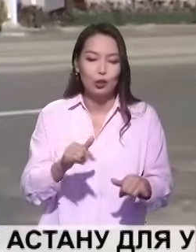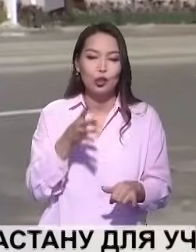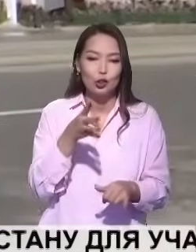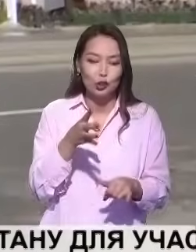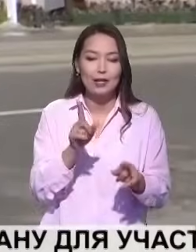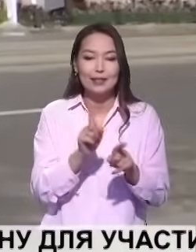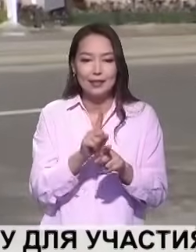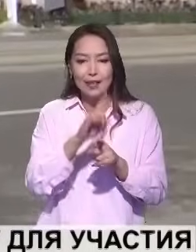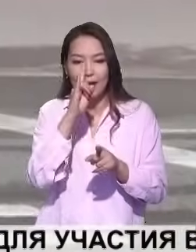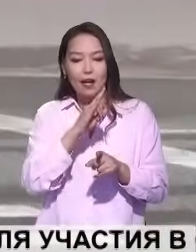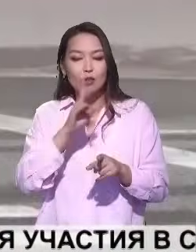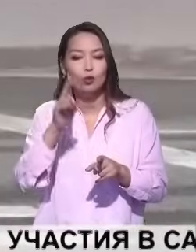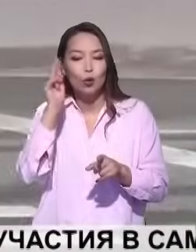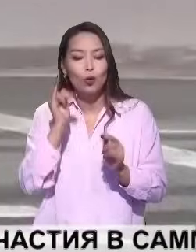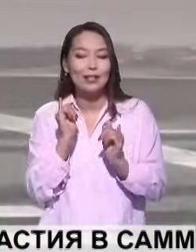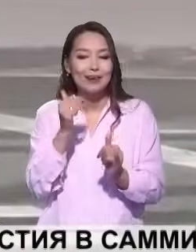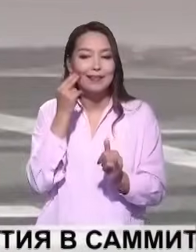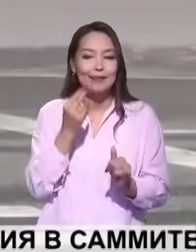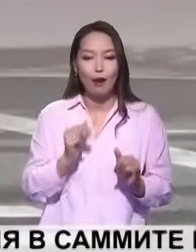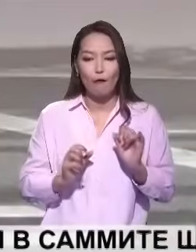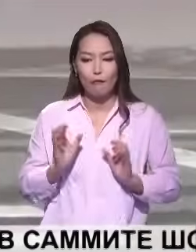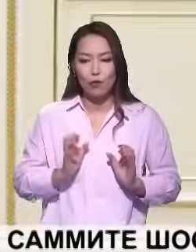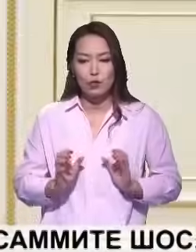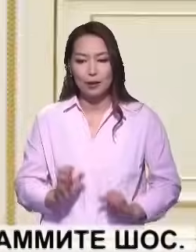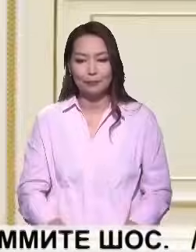молодых казахстанцев обучаются в китайских вузах.